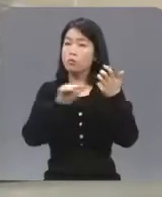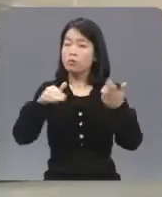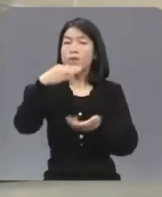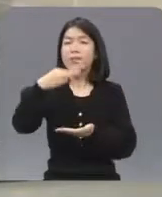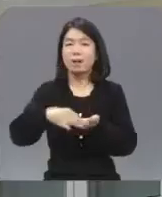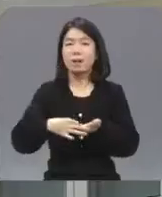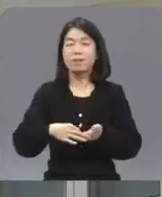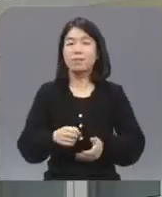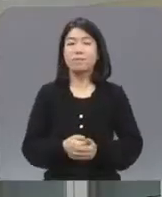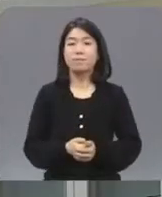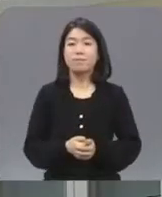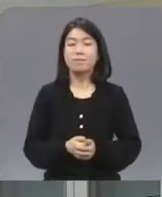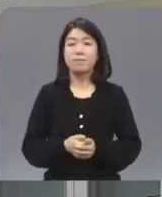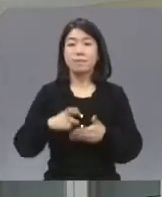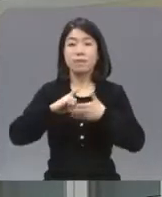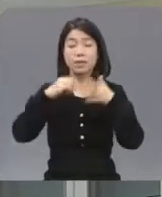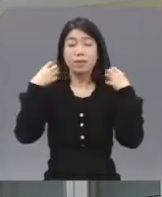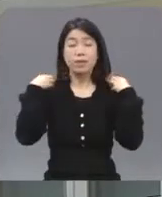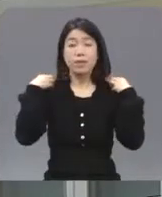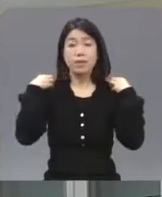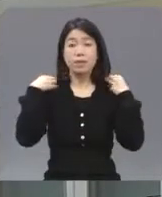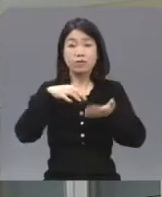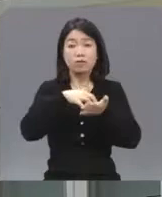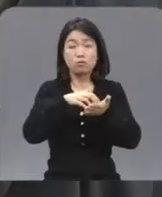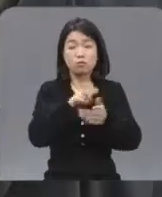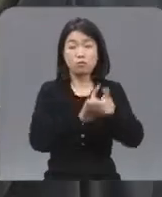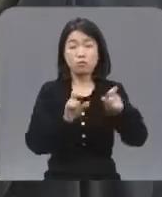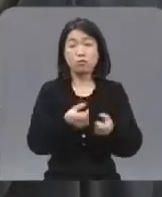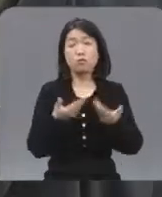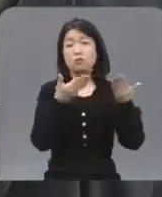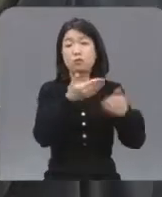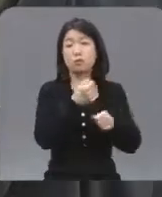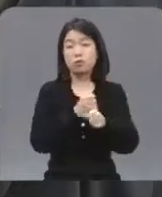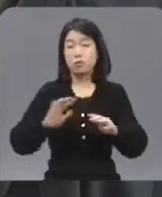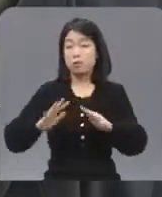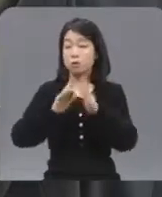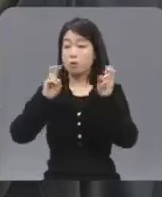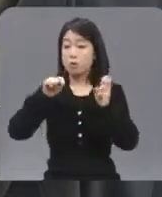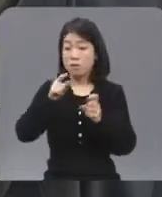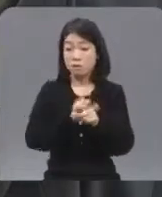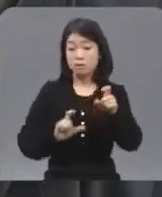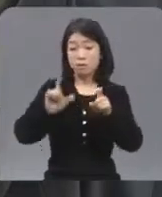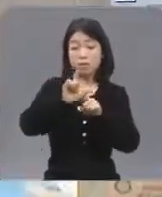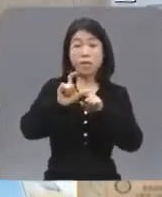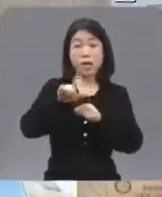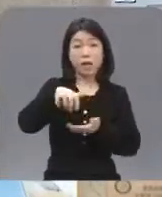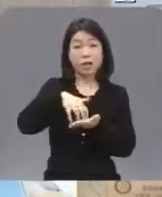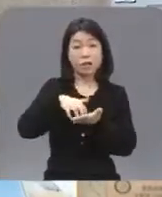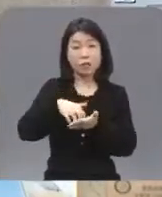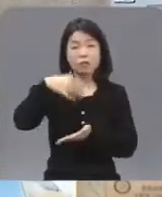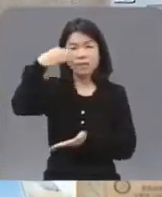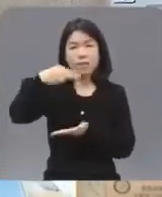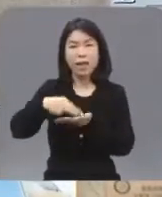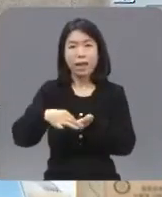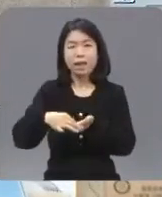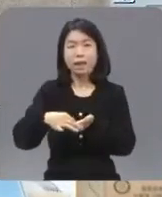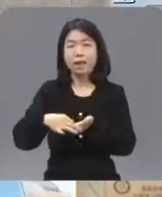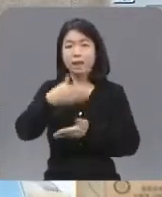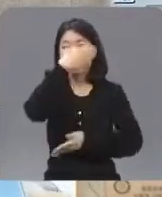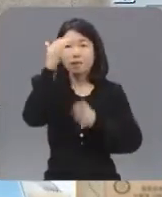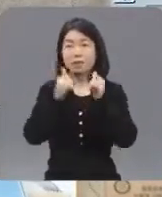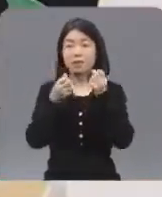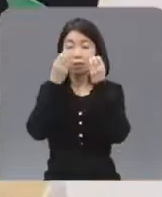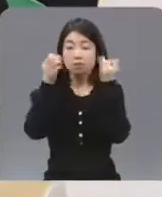저렴합니다. 지자체는 용적률을 완화해주고 건설사는 이렇게 늘어난 집을 저렴한 임대료로